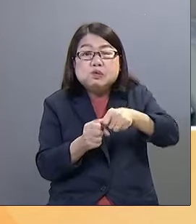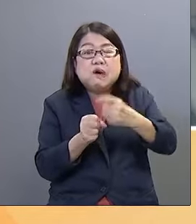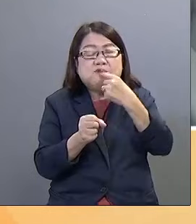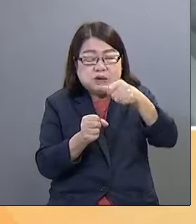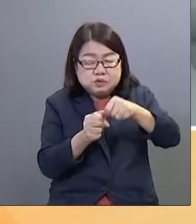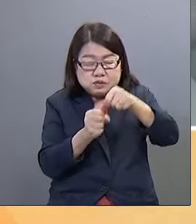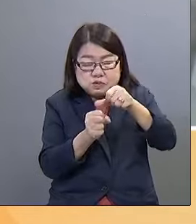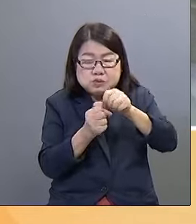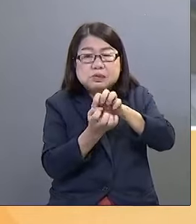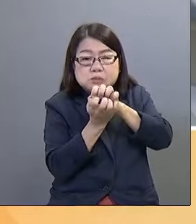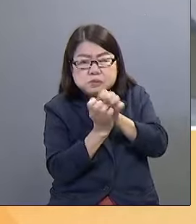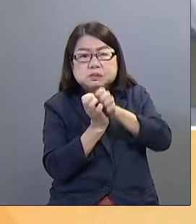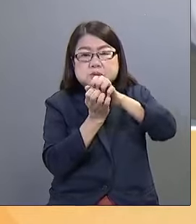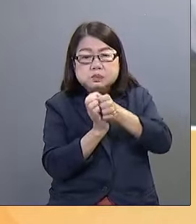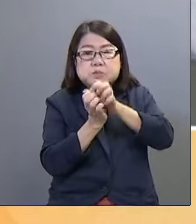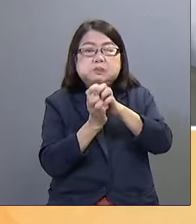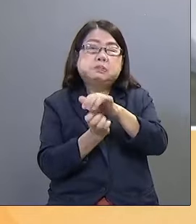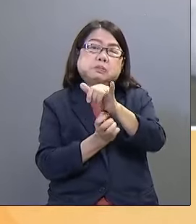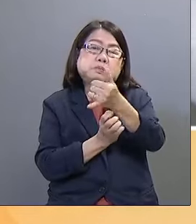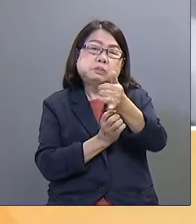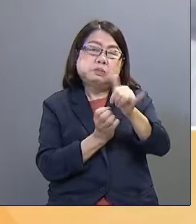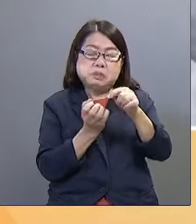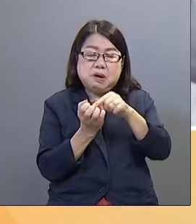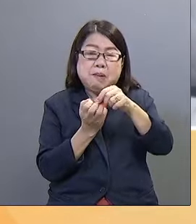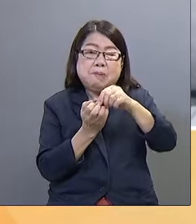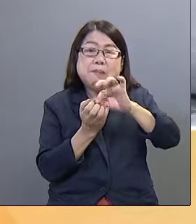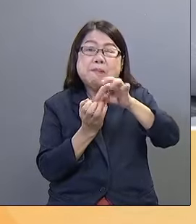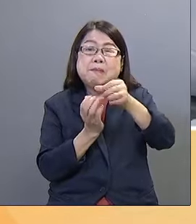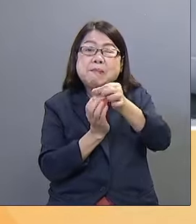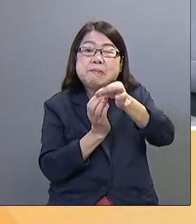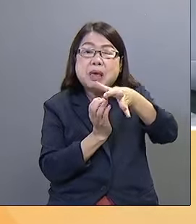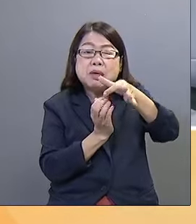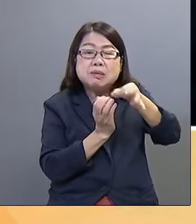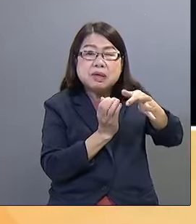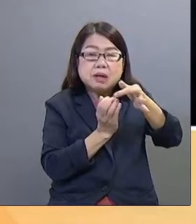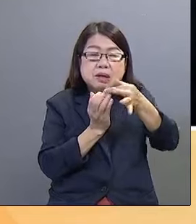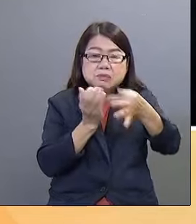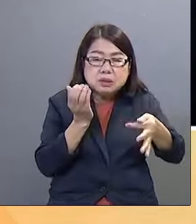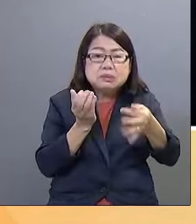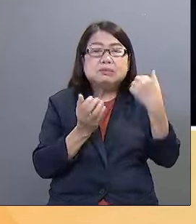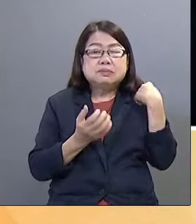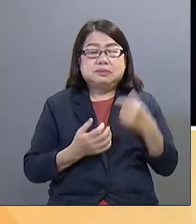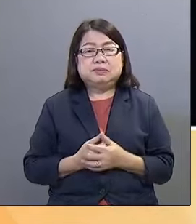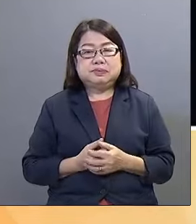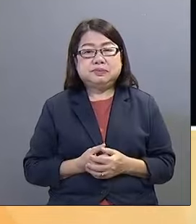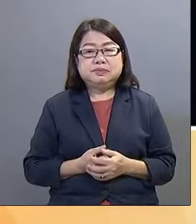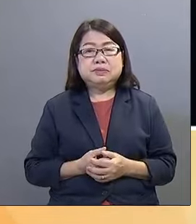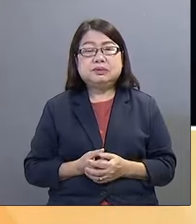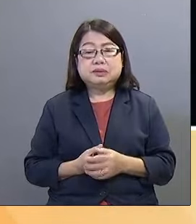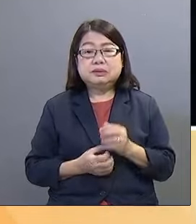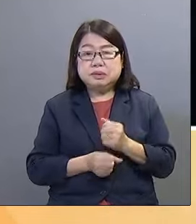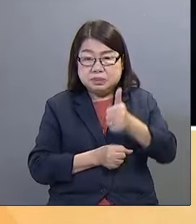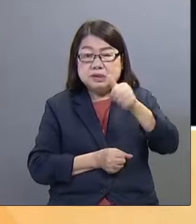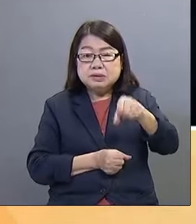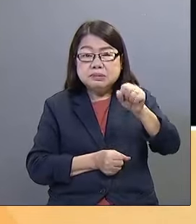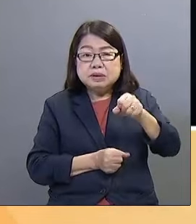มนกมโอกาสที่จะแตก somehowคืฝจรก็แตกพัจิงก็สามารถแตกได้